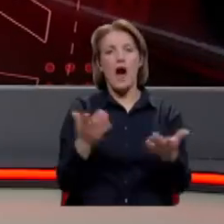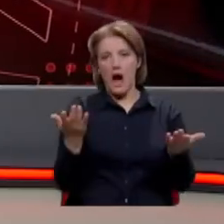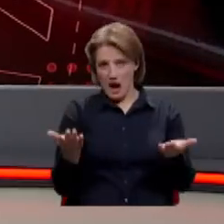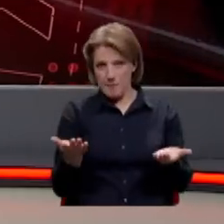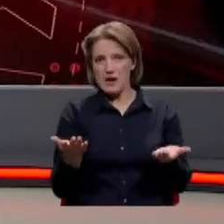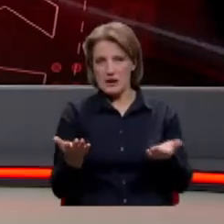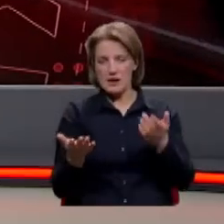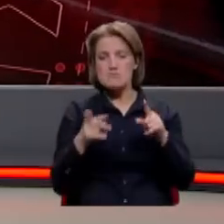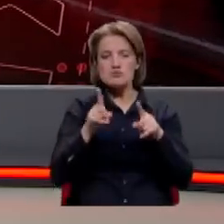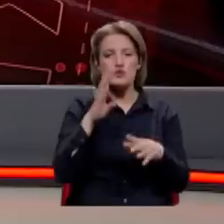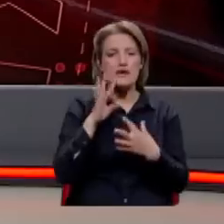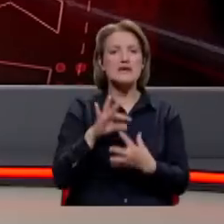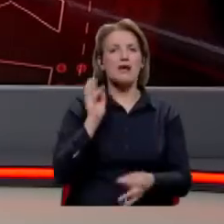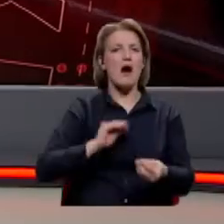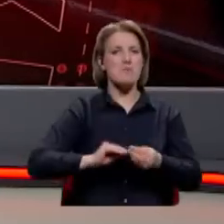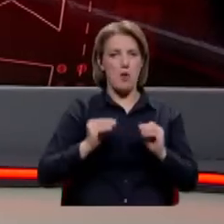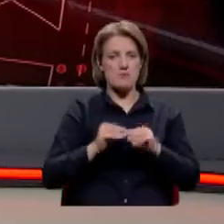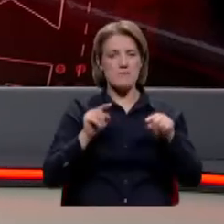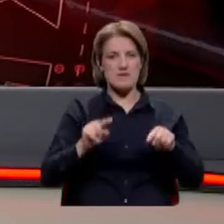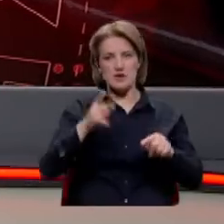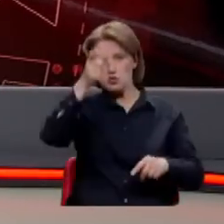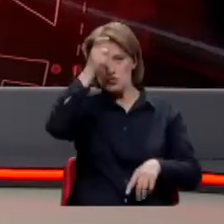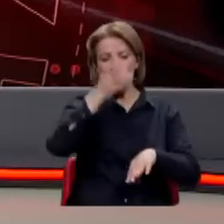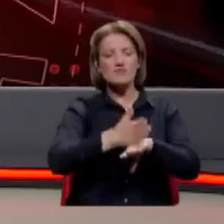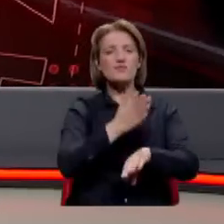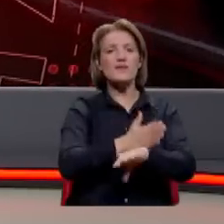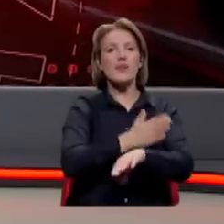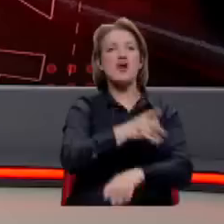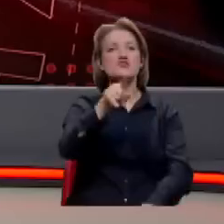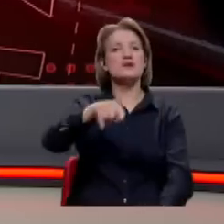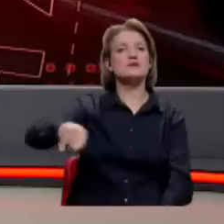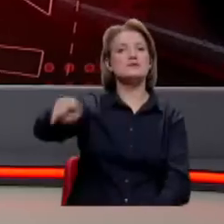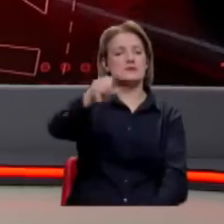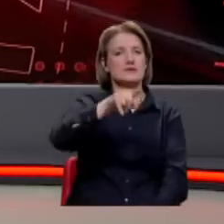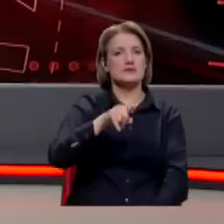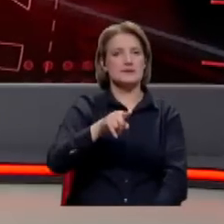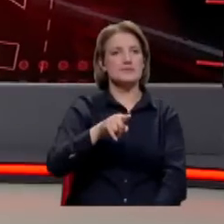Fakat bu bir insanlık meselesi ise ya Türk vatandaşlarının da